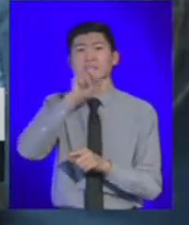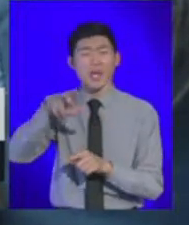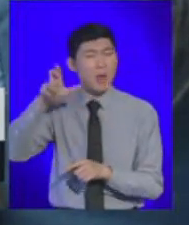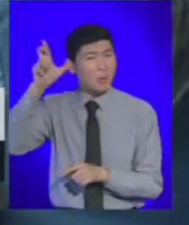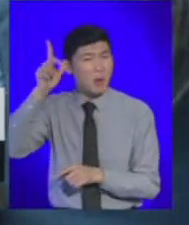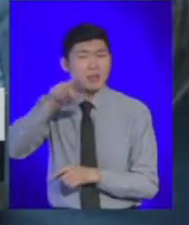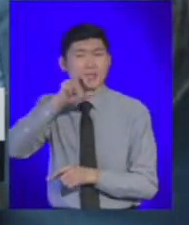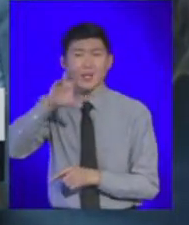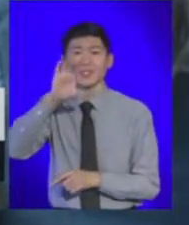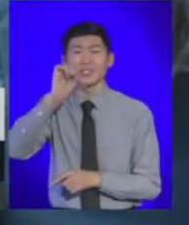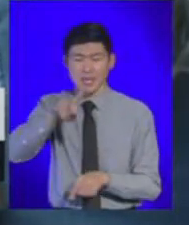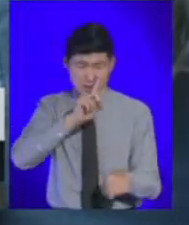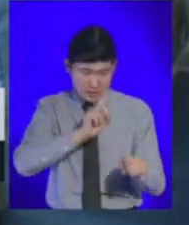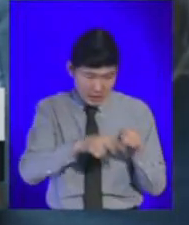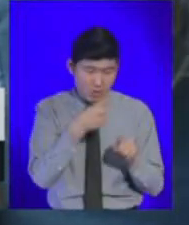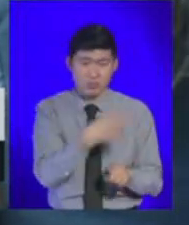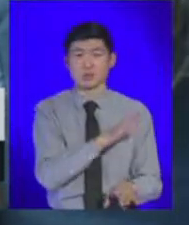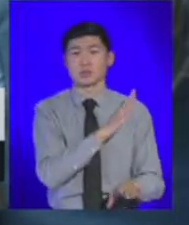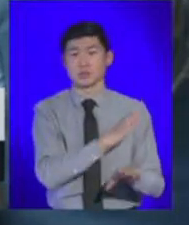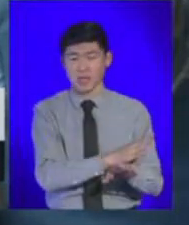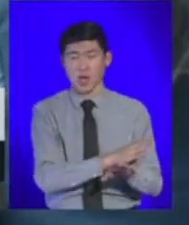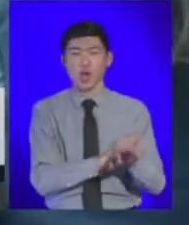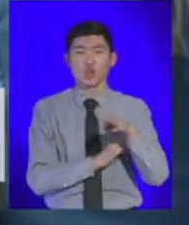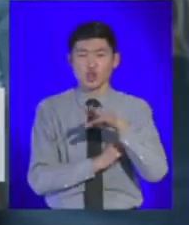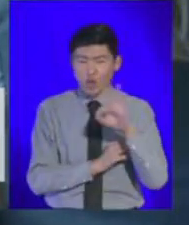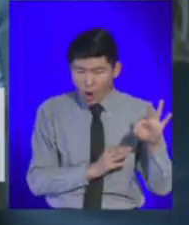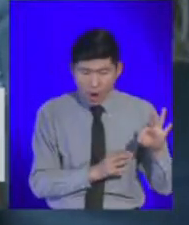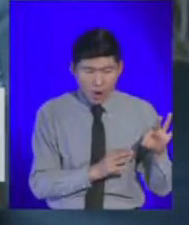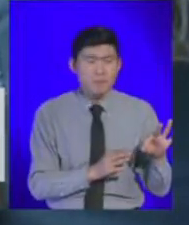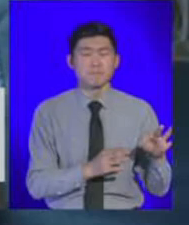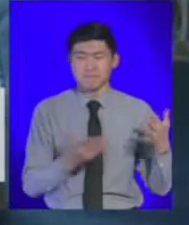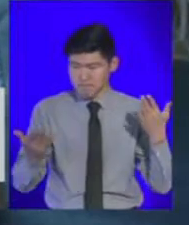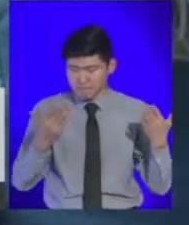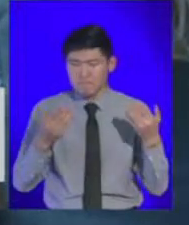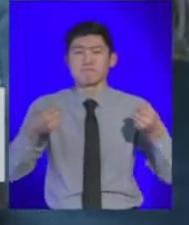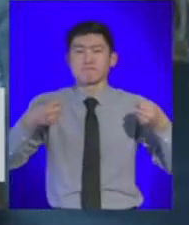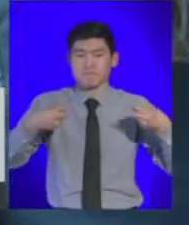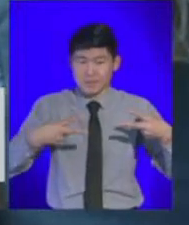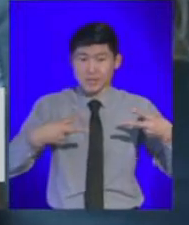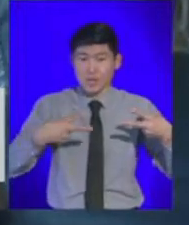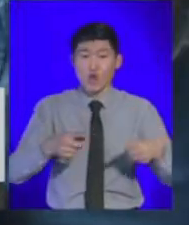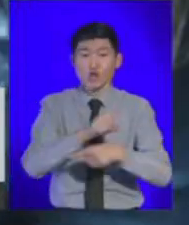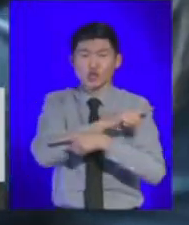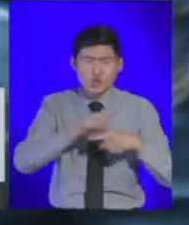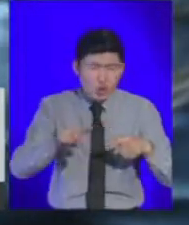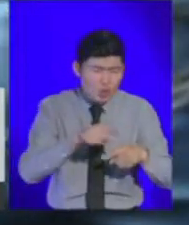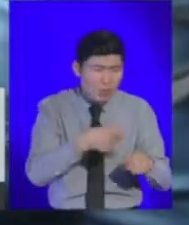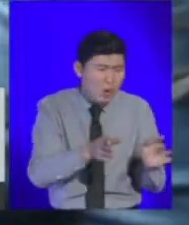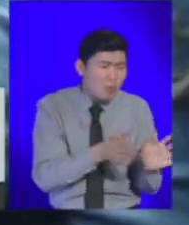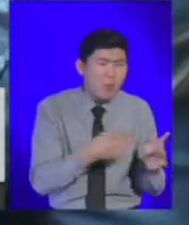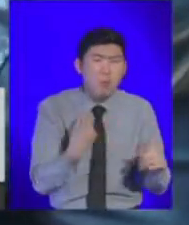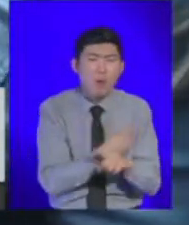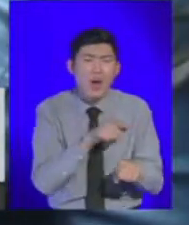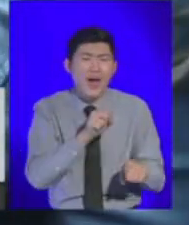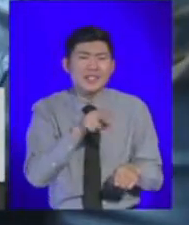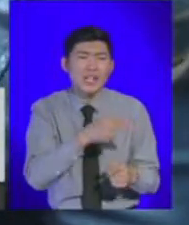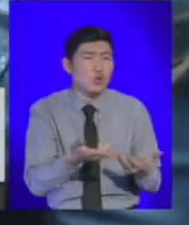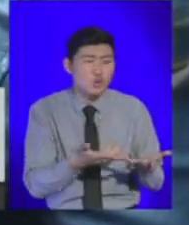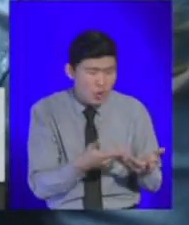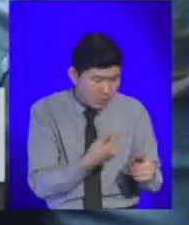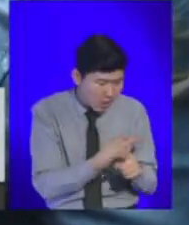зээлийн санга шатагчлаа. Тоогоо нэг болгочлоо. Зөрчил гол гол гарч байгаа зүтгэлүүдийг бид нар бүгд нэг олоо